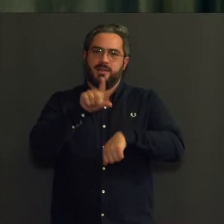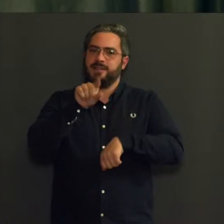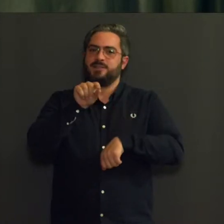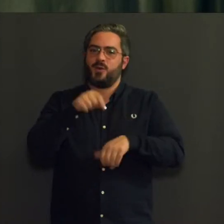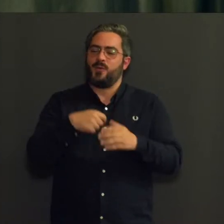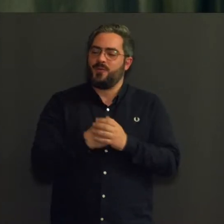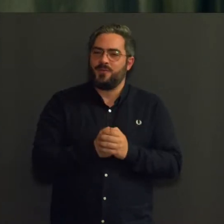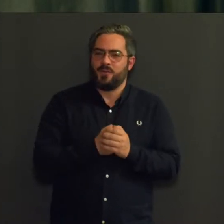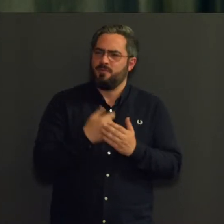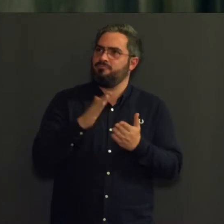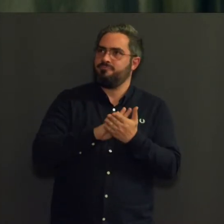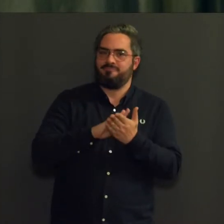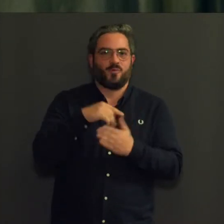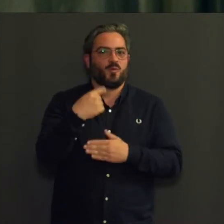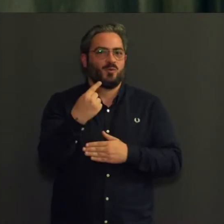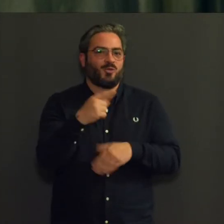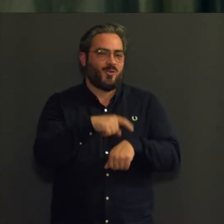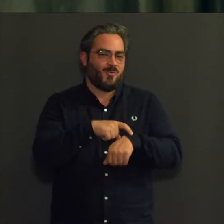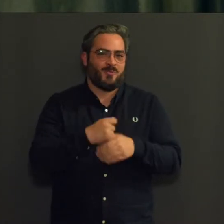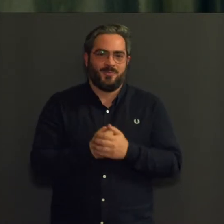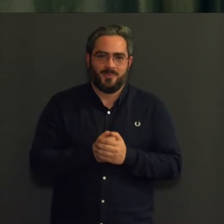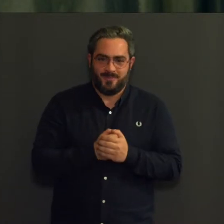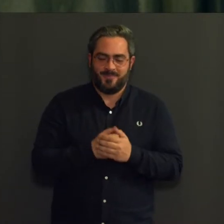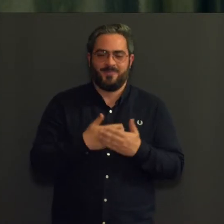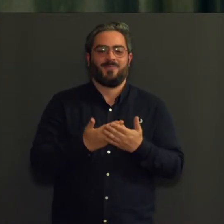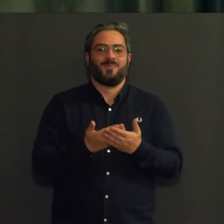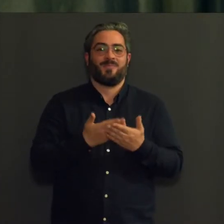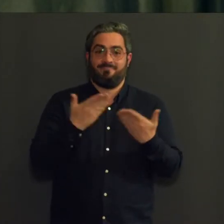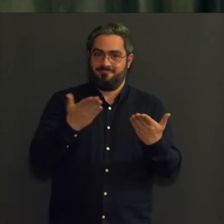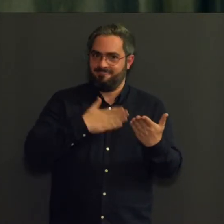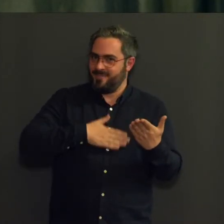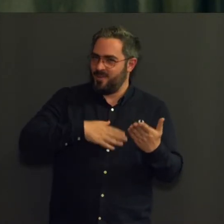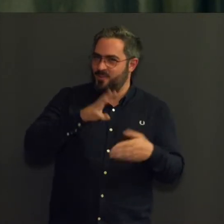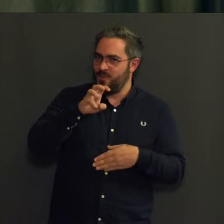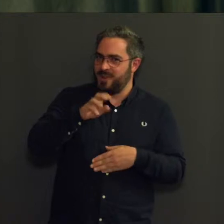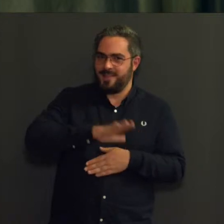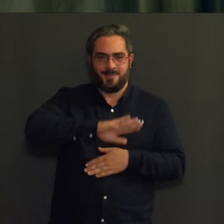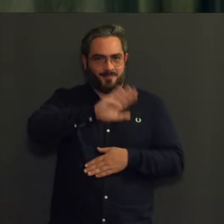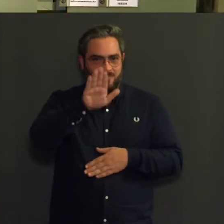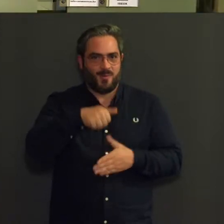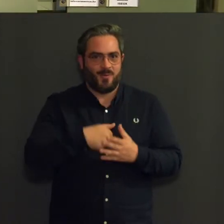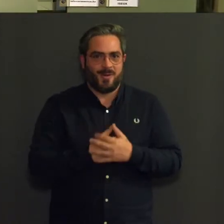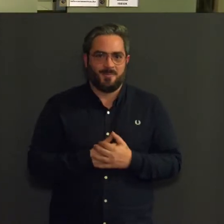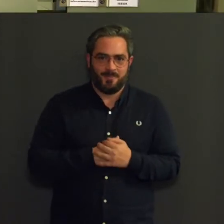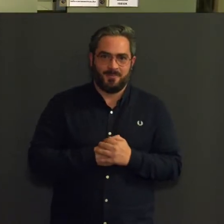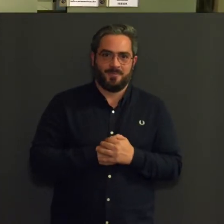à 11h, pardon, pour la prochaine conférence de presse. Passez un très très bon week-end.